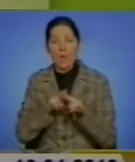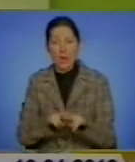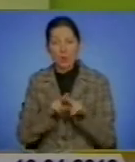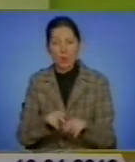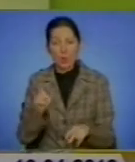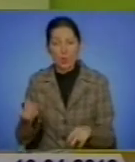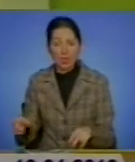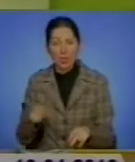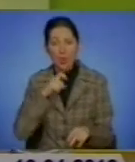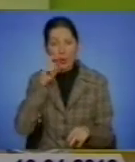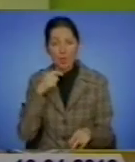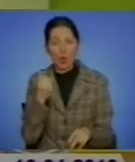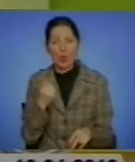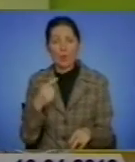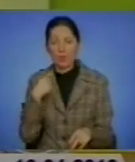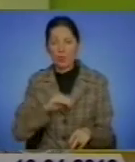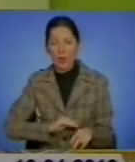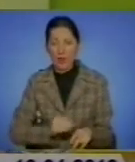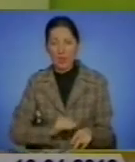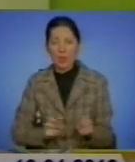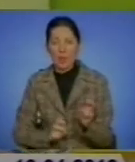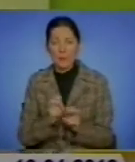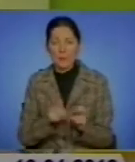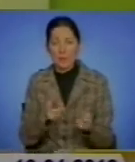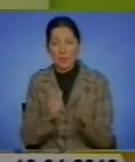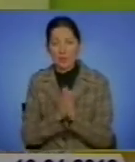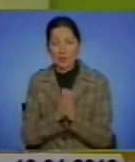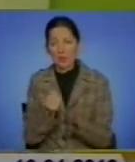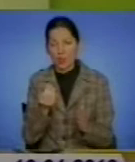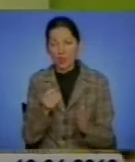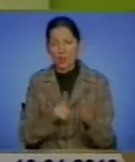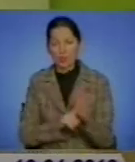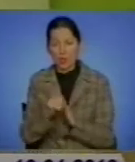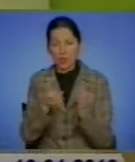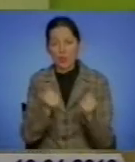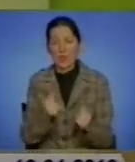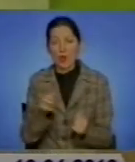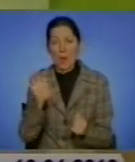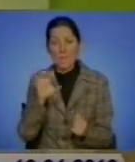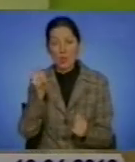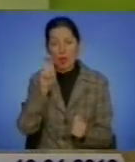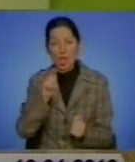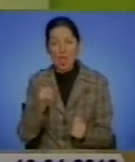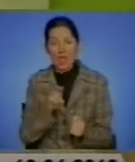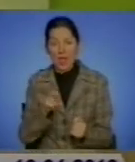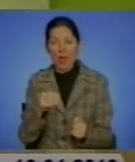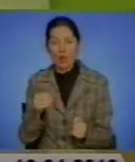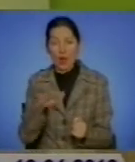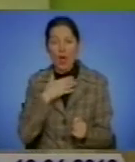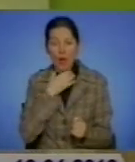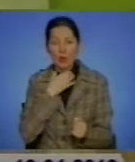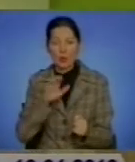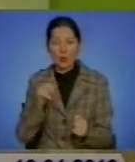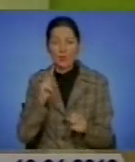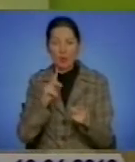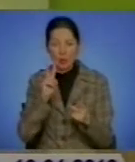із приватних підприємців він запросив конкретні суми. Спочатку взяв у підприємця 500 євро авансу, а потім взяв ще й 2,5 тисячі євро